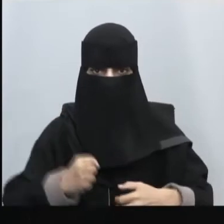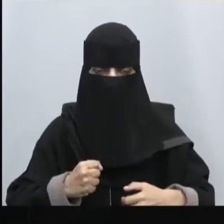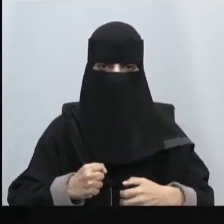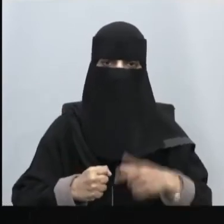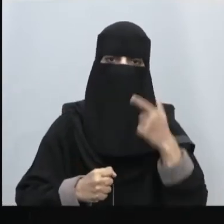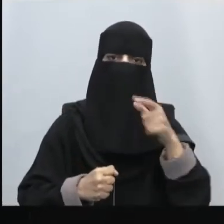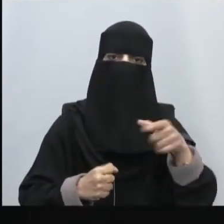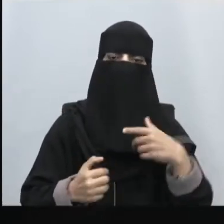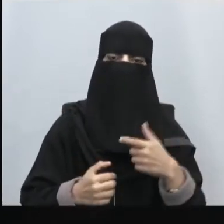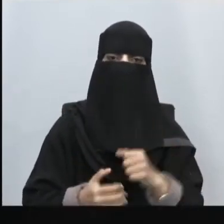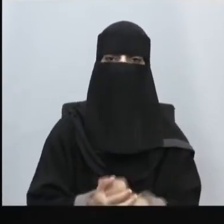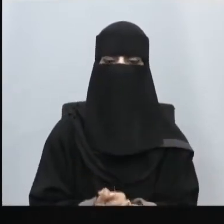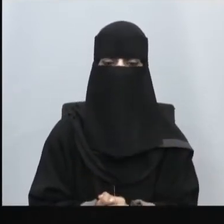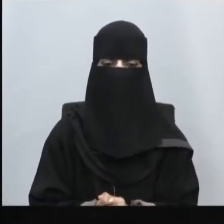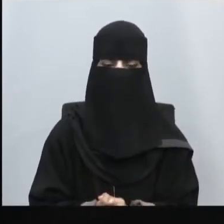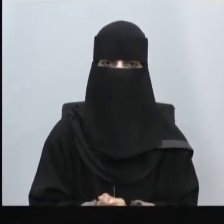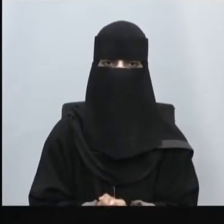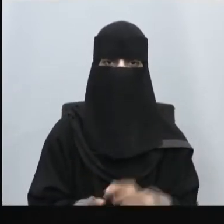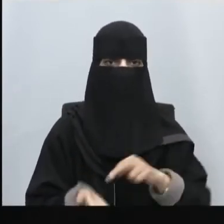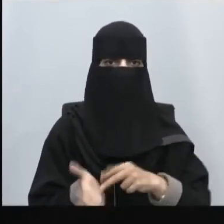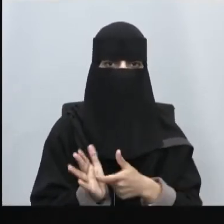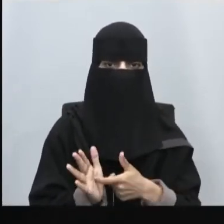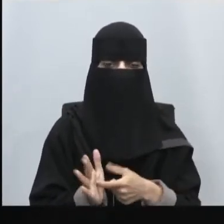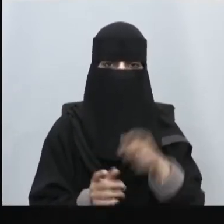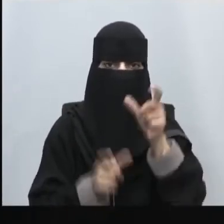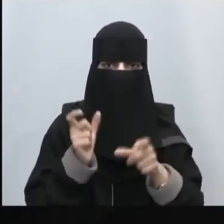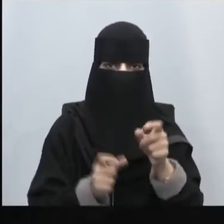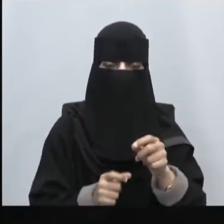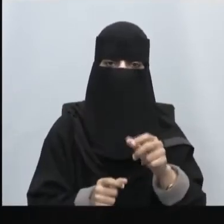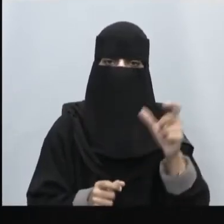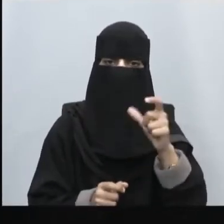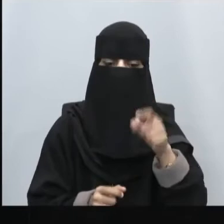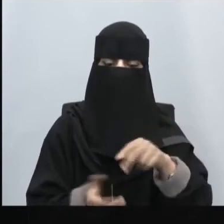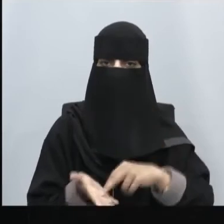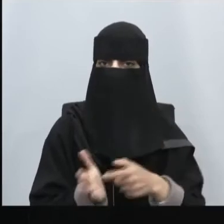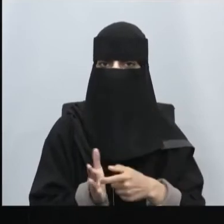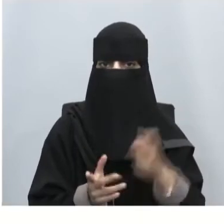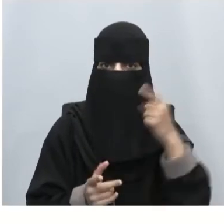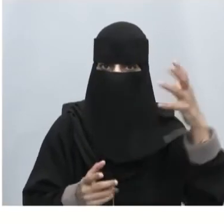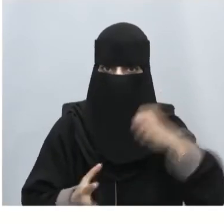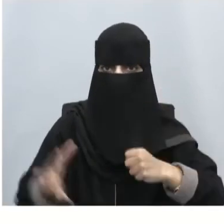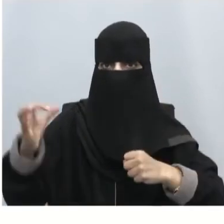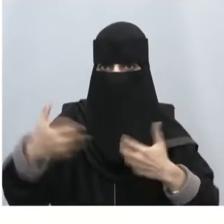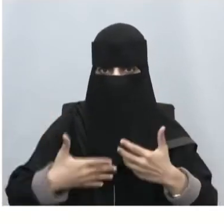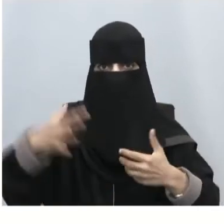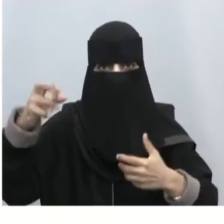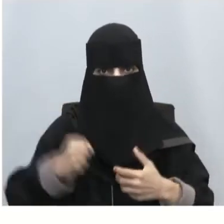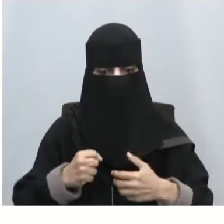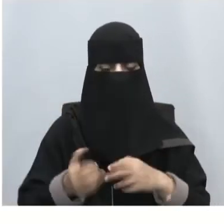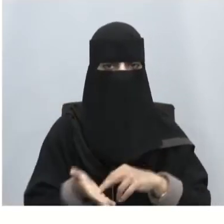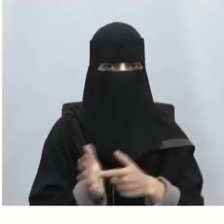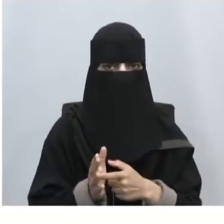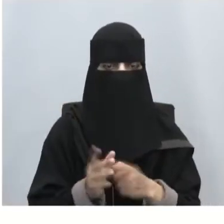او المغول ما هو موقف المسلمين في تلك الفتره من هذه الاعتداءات اولا